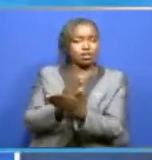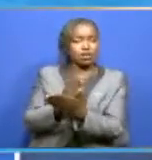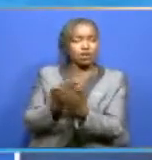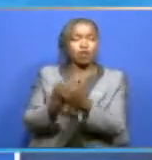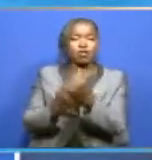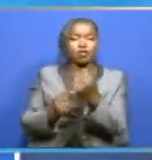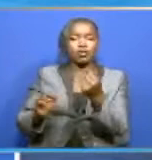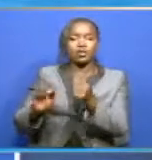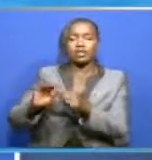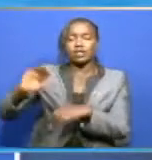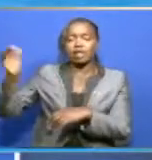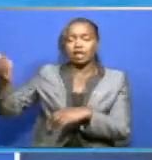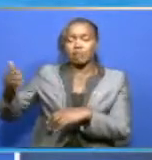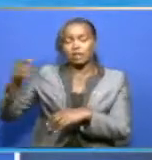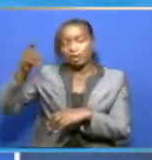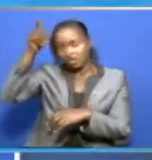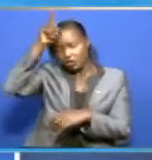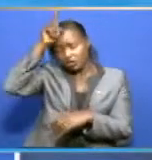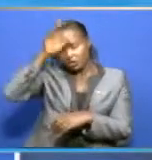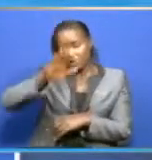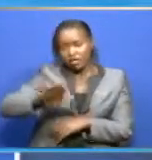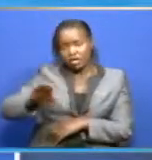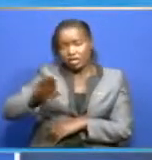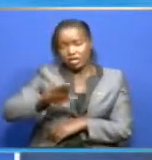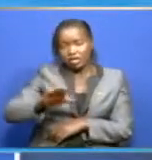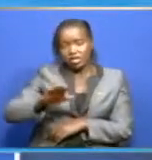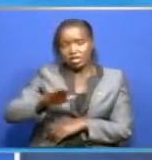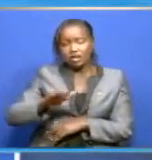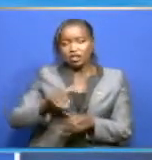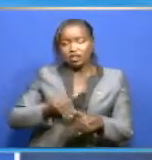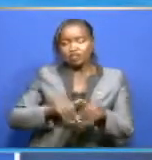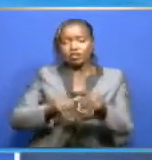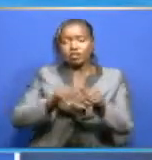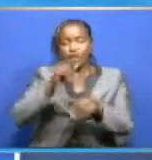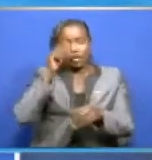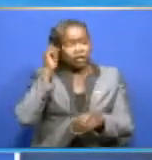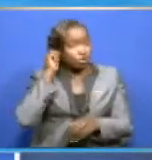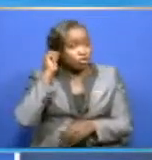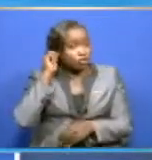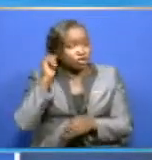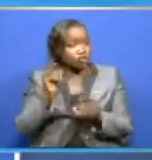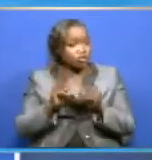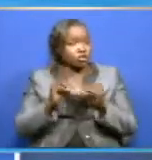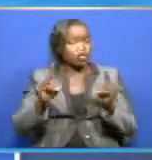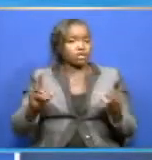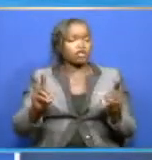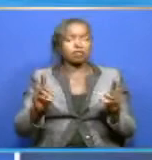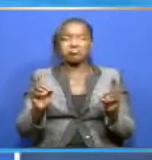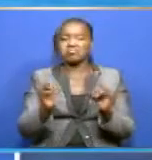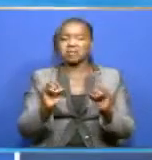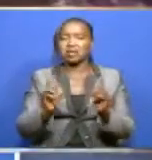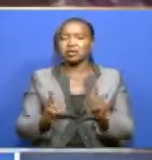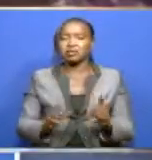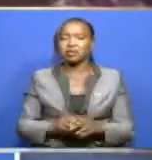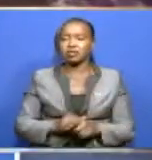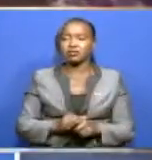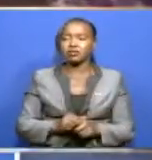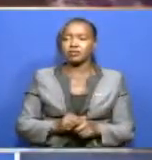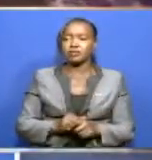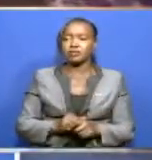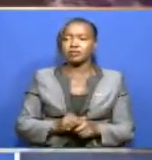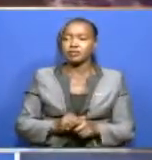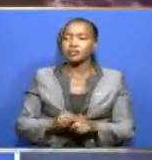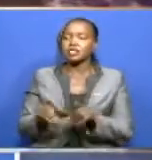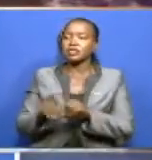urban and rural areas with no regard to the social and physical distancing required. Aman vile